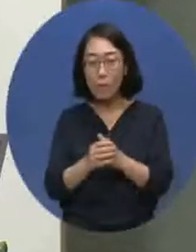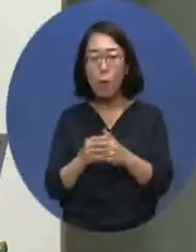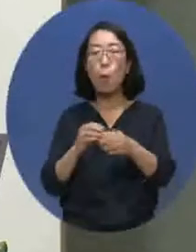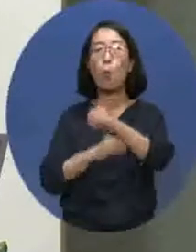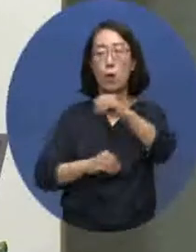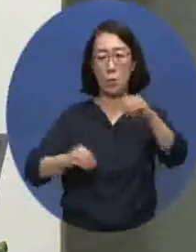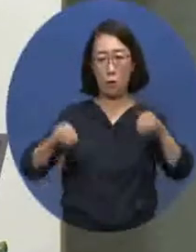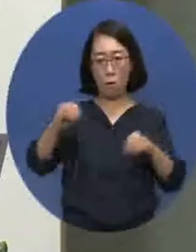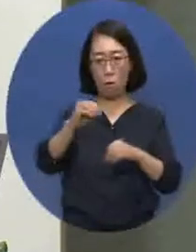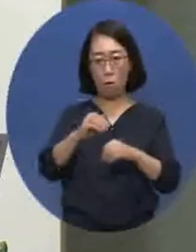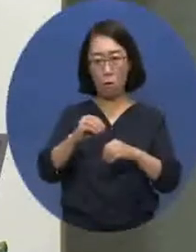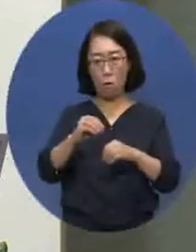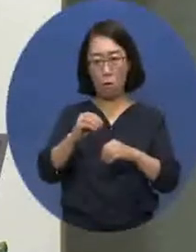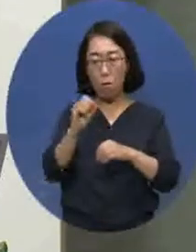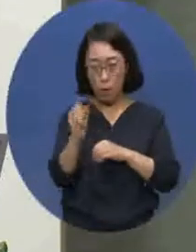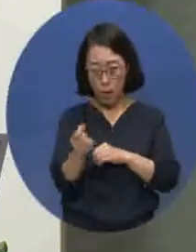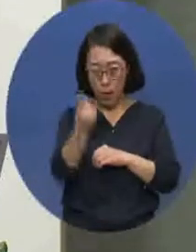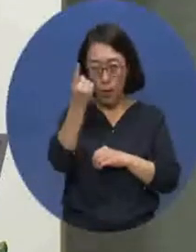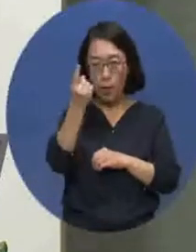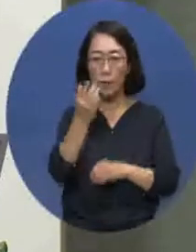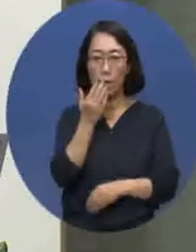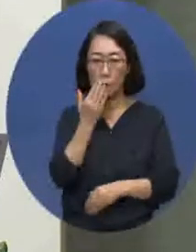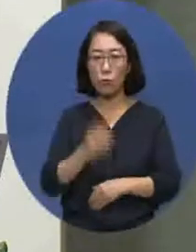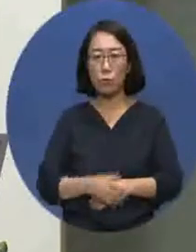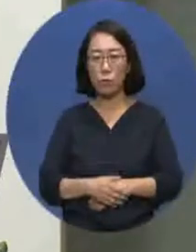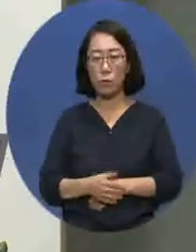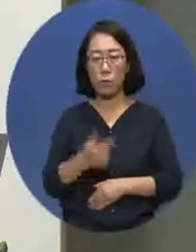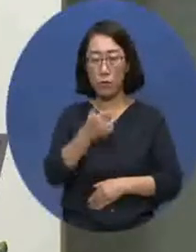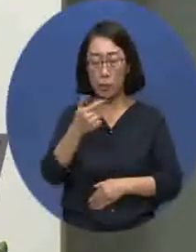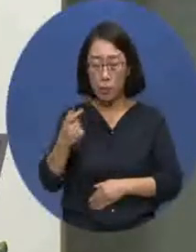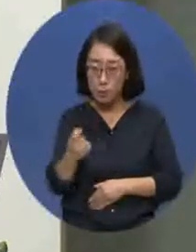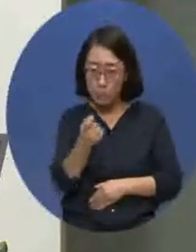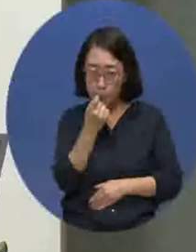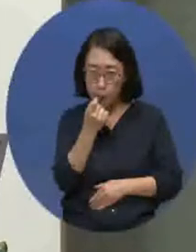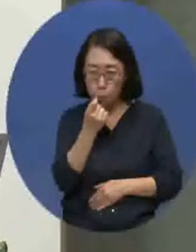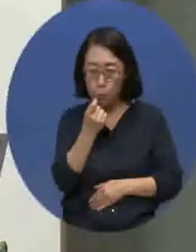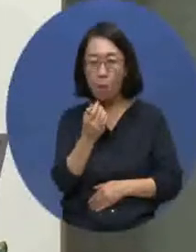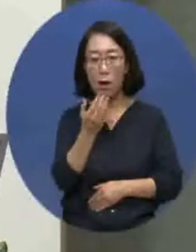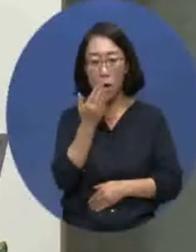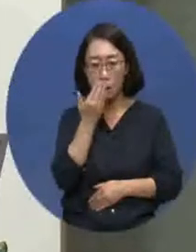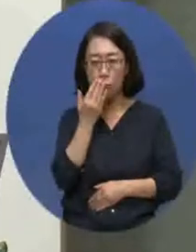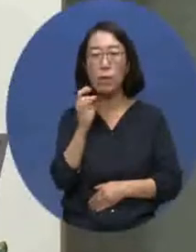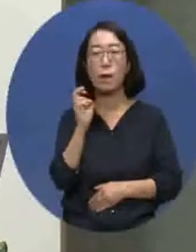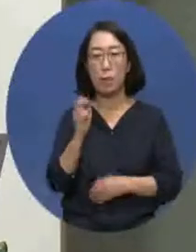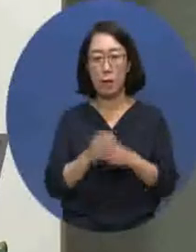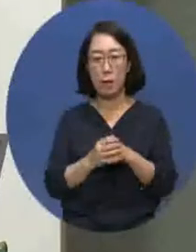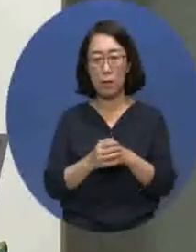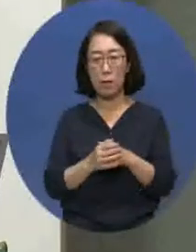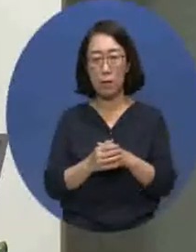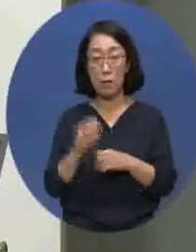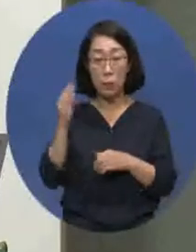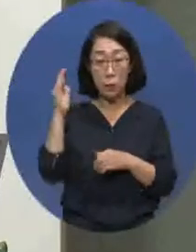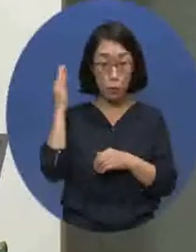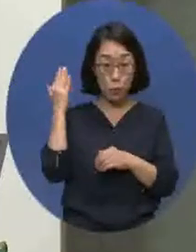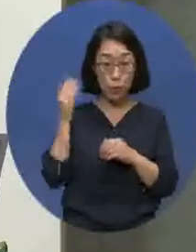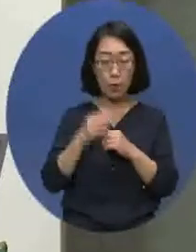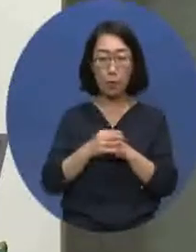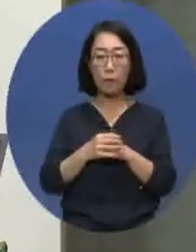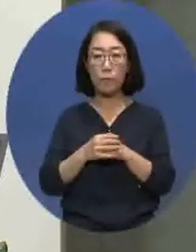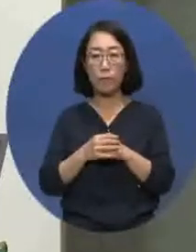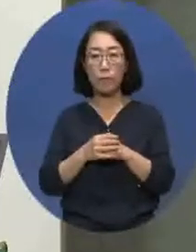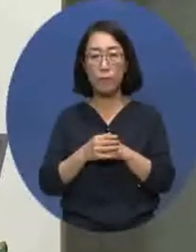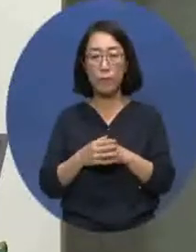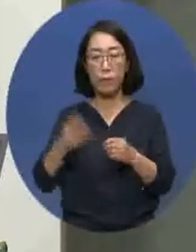어떤 계기가 되지 않았나 네 그래서 큰 교훈을 얻으셔서 겠죠 많은 이번에 그 에